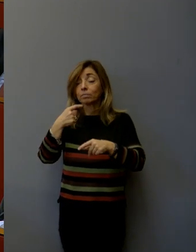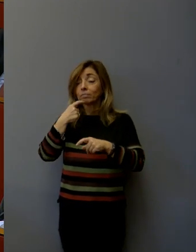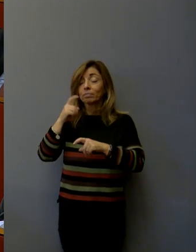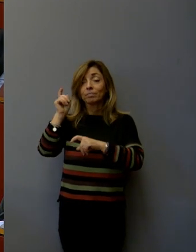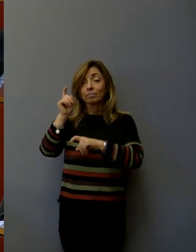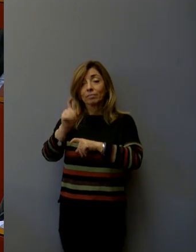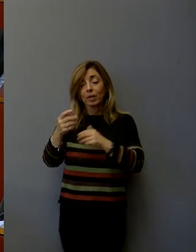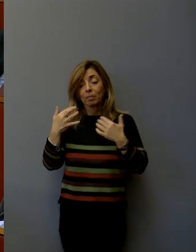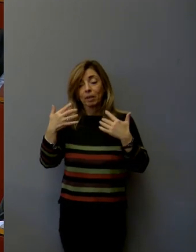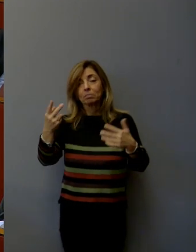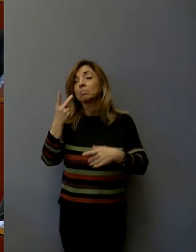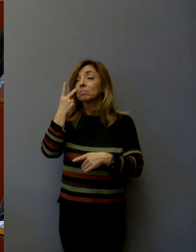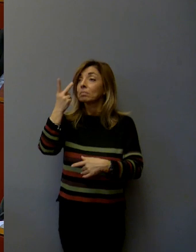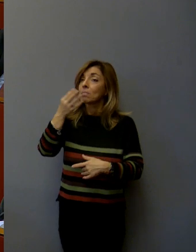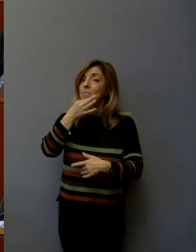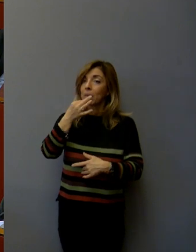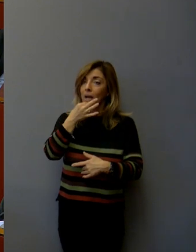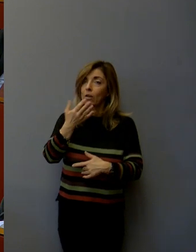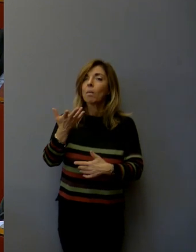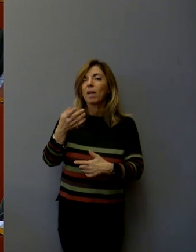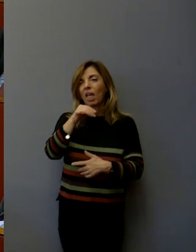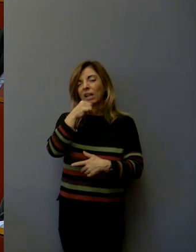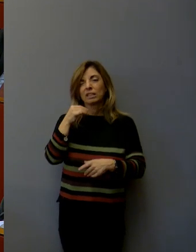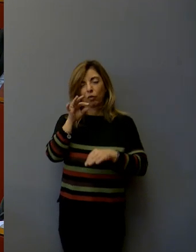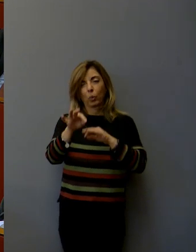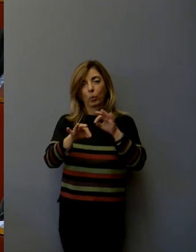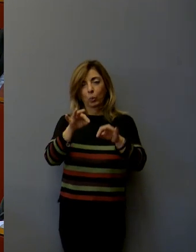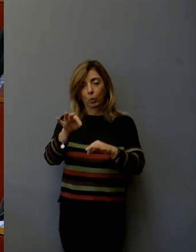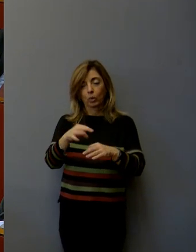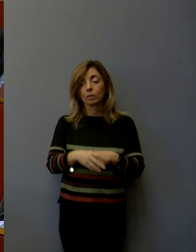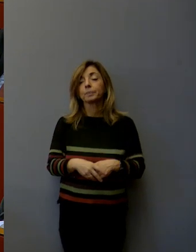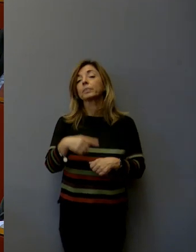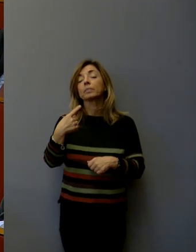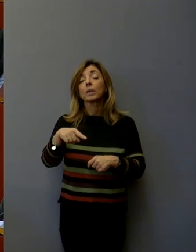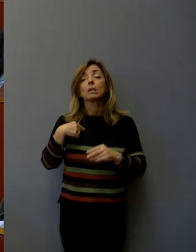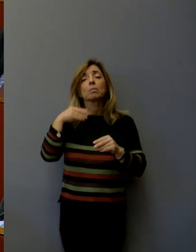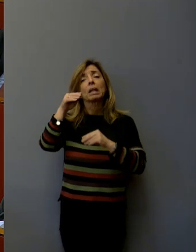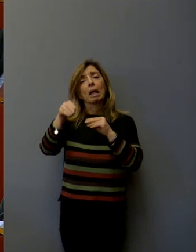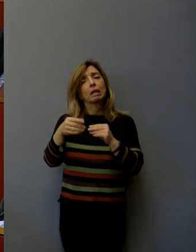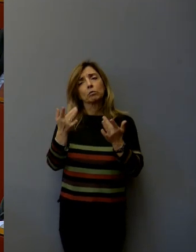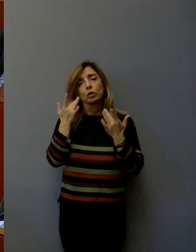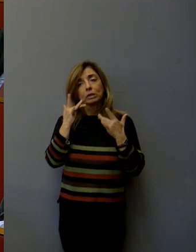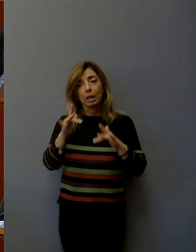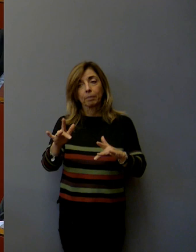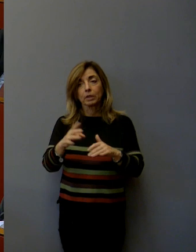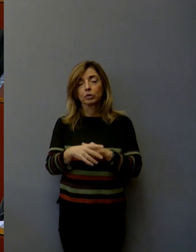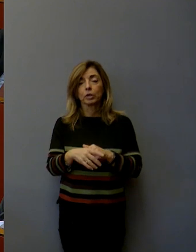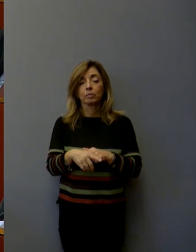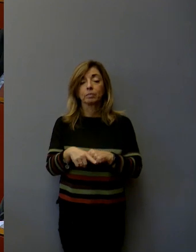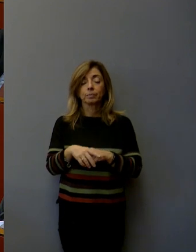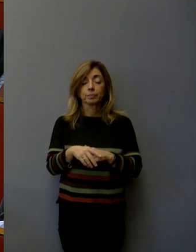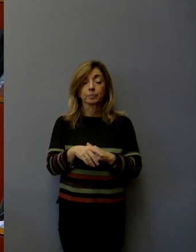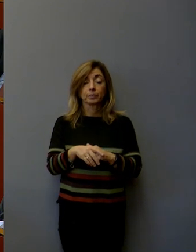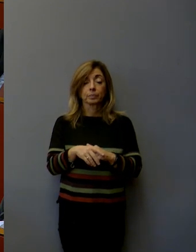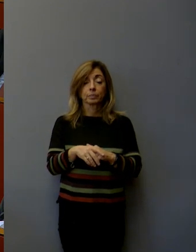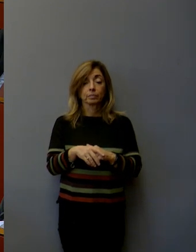di cura Quindi in realtà quello che chiedo è una cosa molto semplice chiedo di attivare le